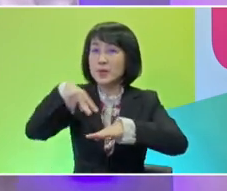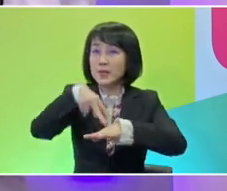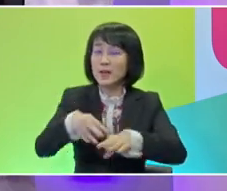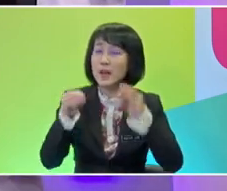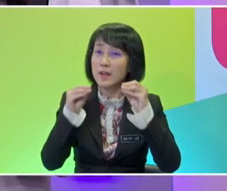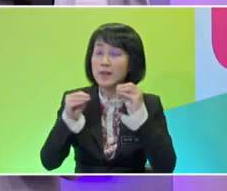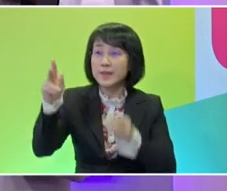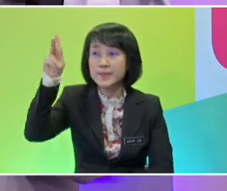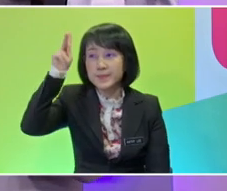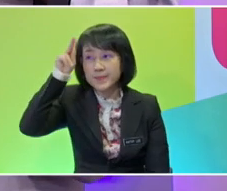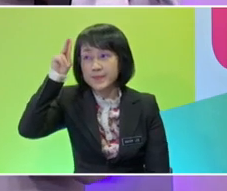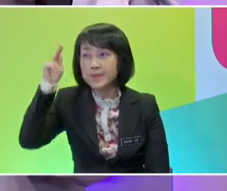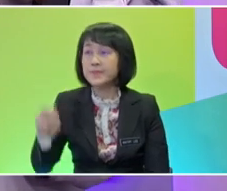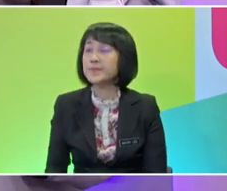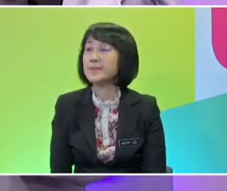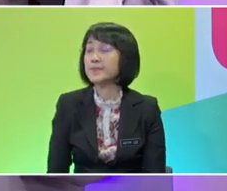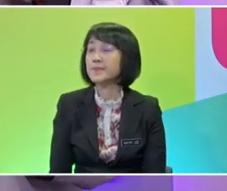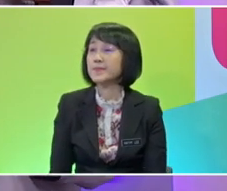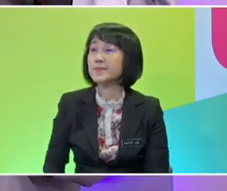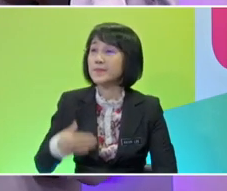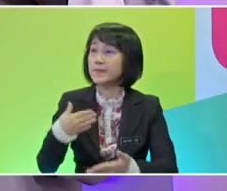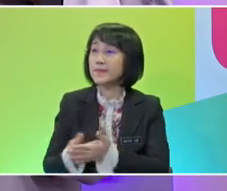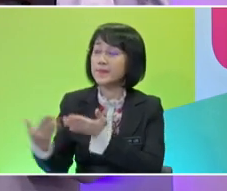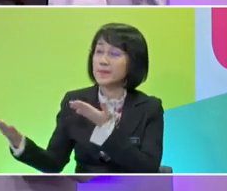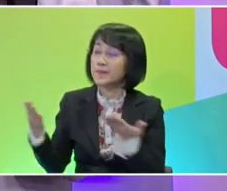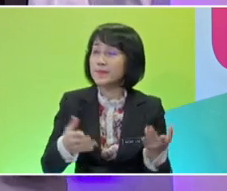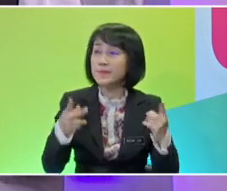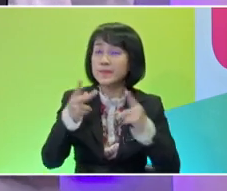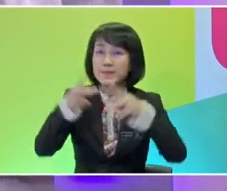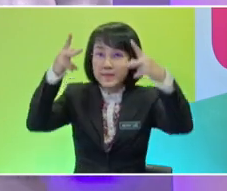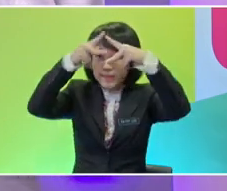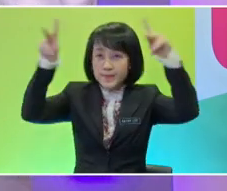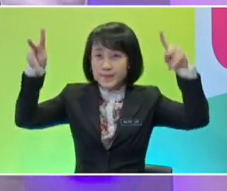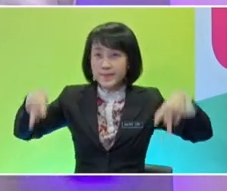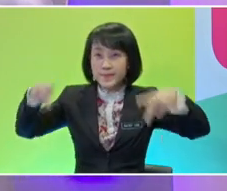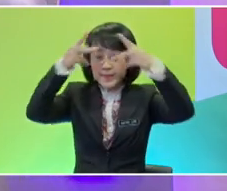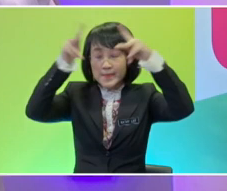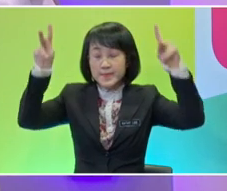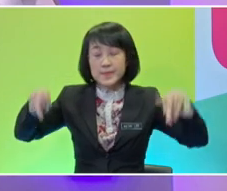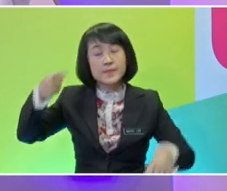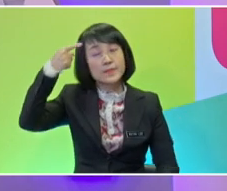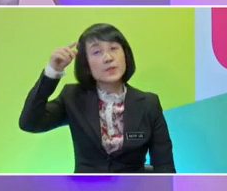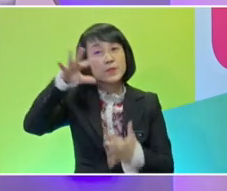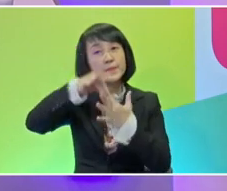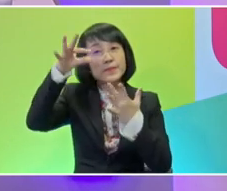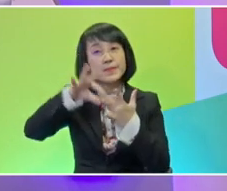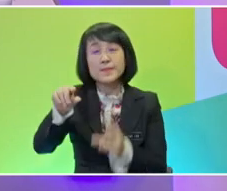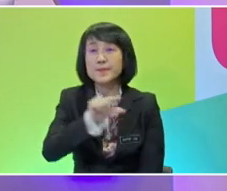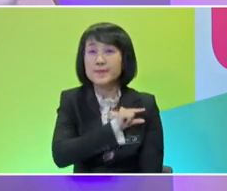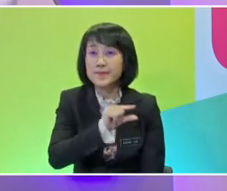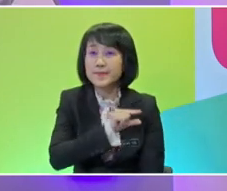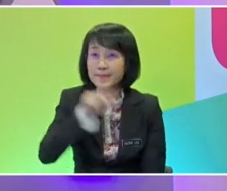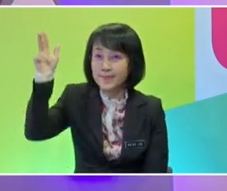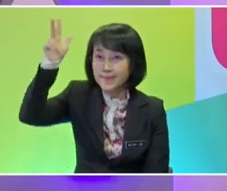sehingga membawa kepada ee pemeriksaan pemeriksaan yang dibujukkan untuk memilih pegawai-pegawai kerajaan baik